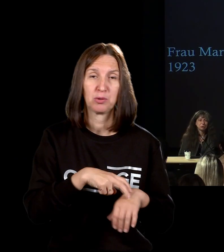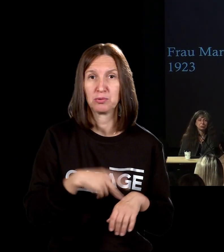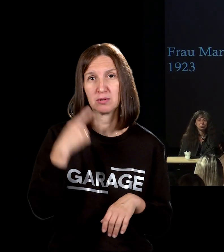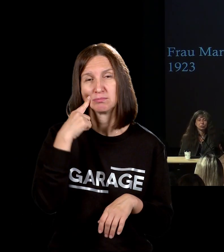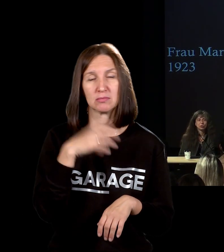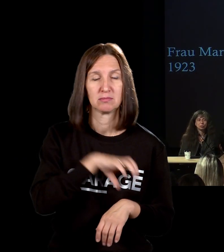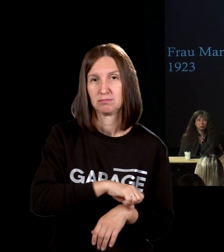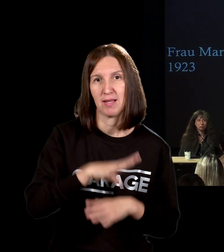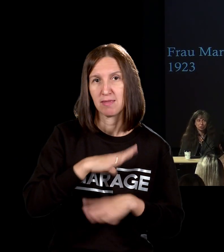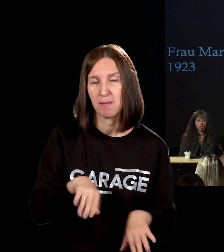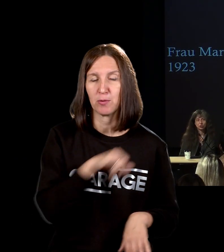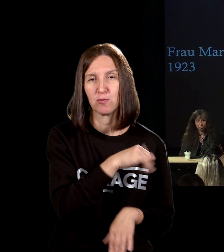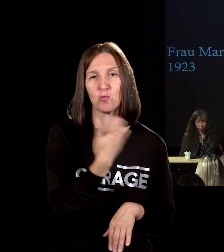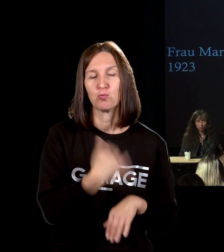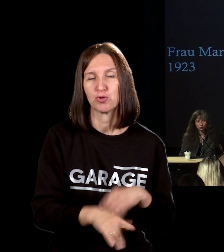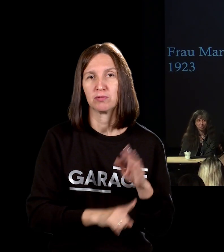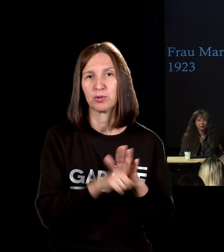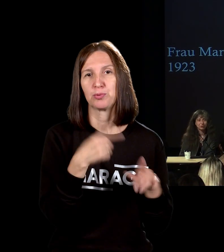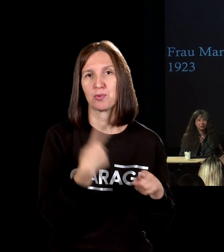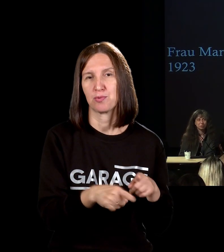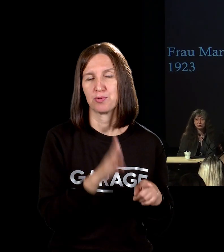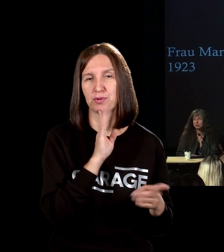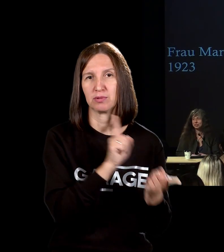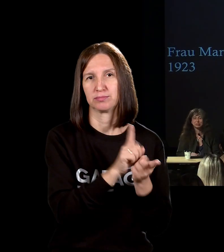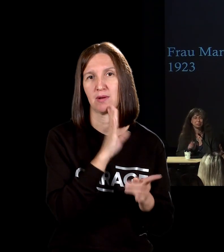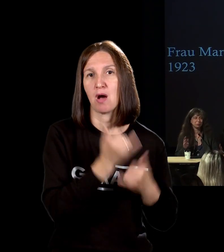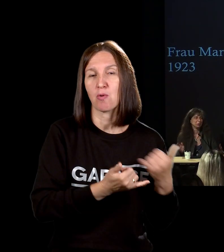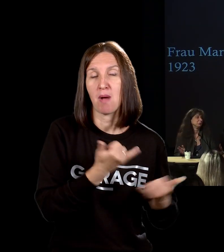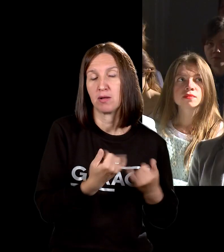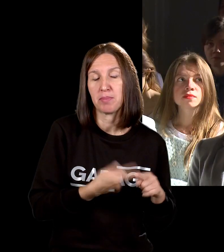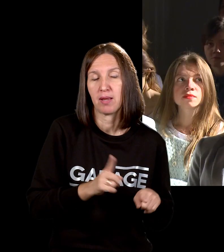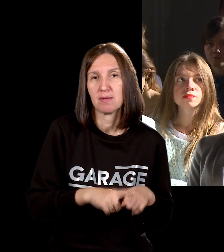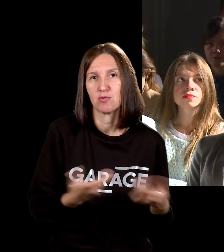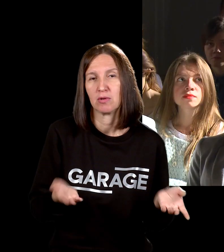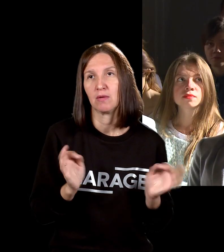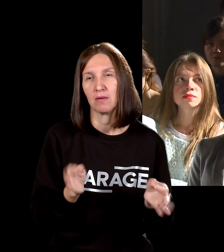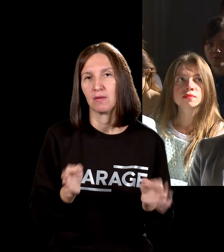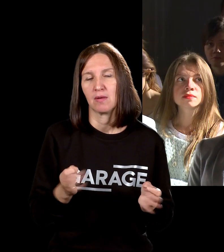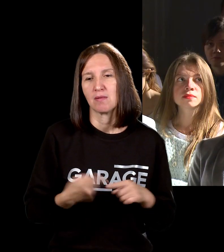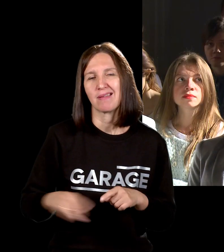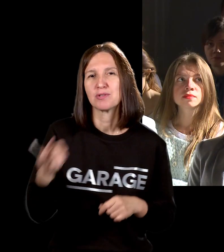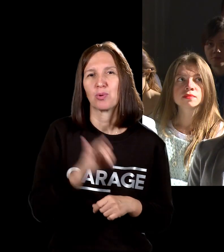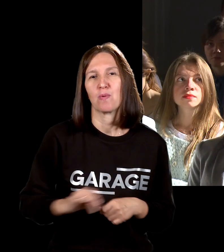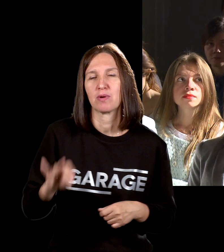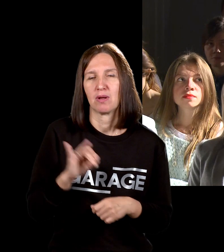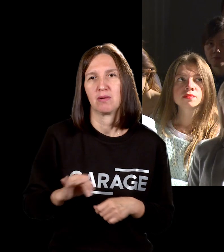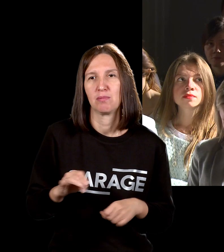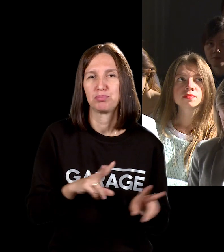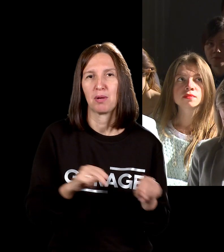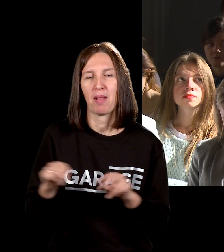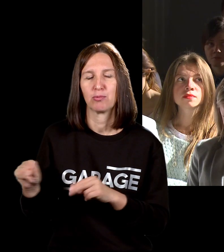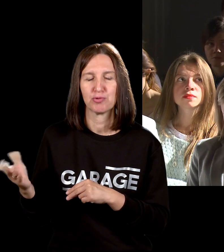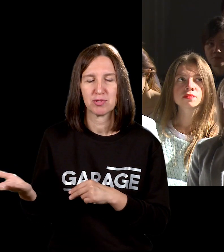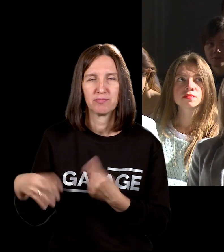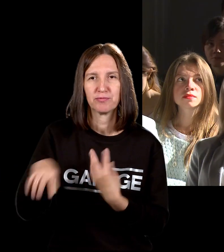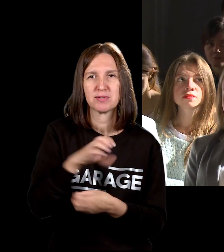потому что у него в это время все равно начинался другой роман, и поэтому они как-то вся эта история благополучно